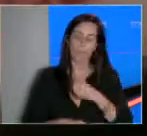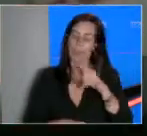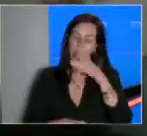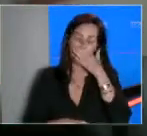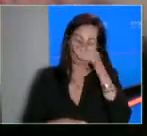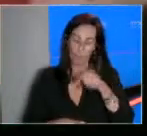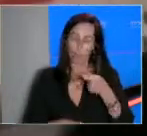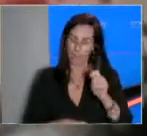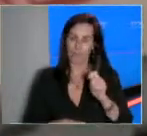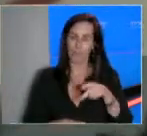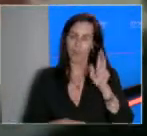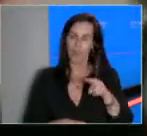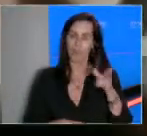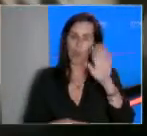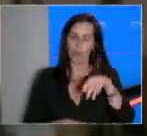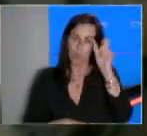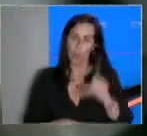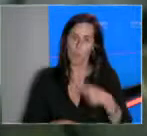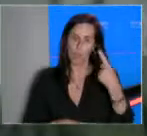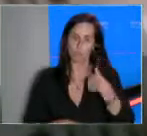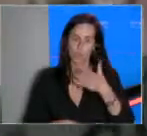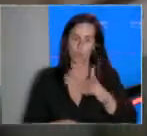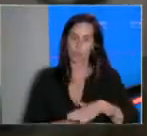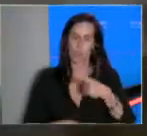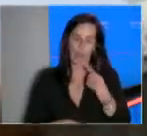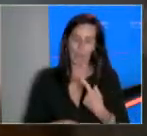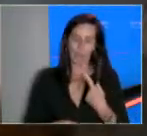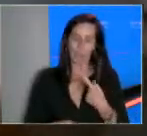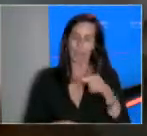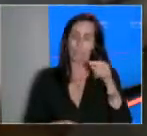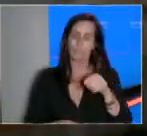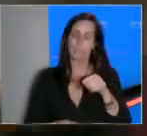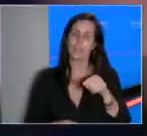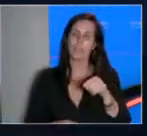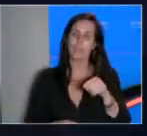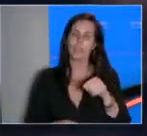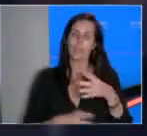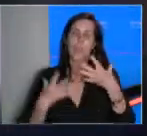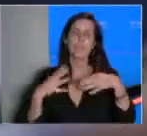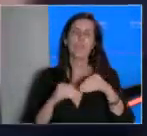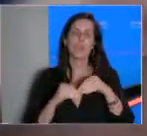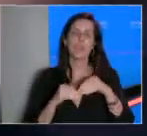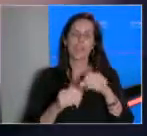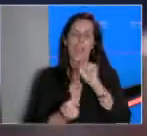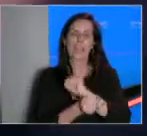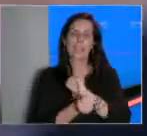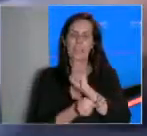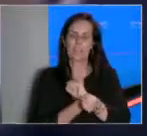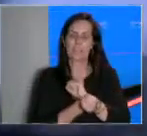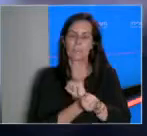אבל פה דווקא יש עוד גורם אחד שאני רוצה להזכיר, והוא הגורם של המשפחות של האסירים.